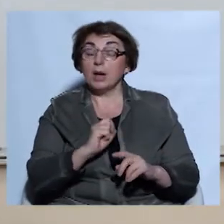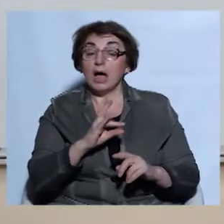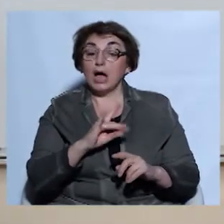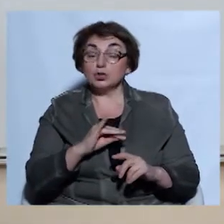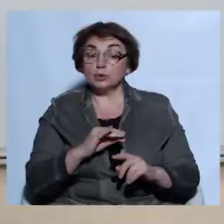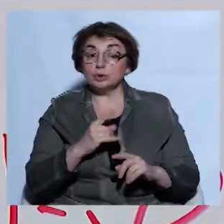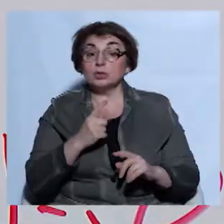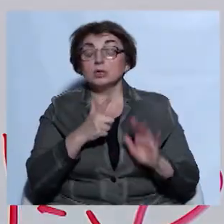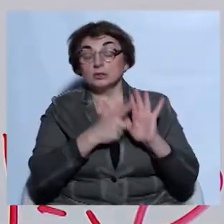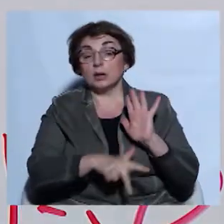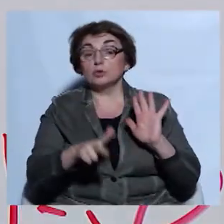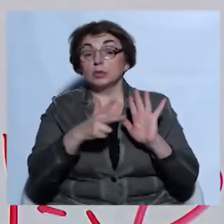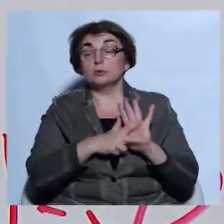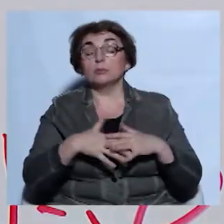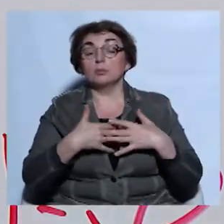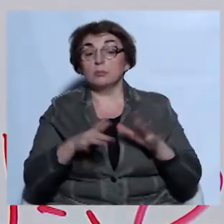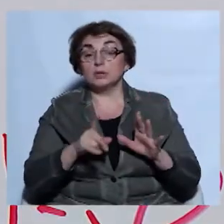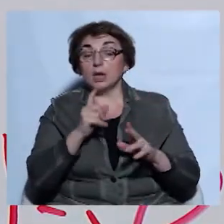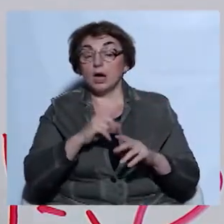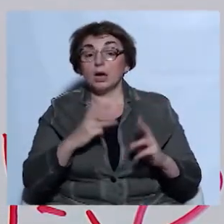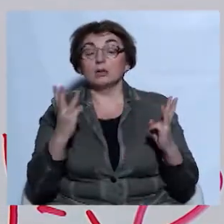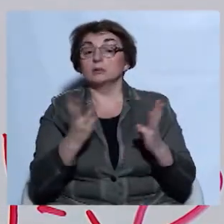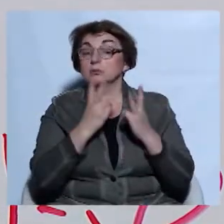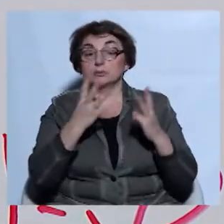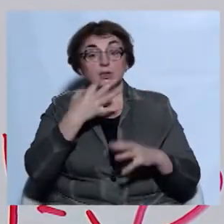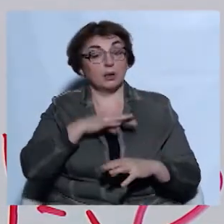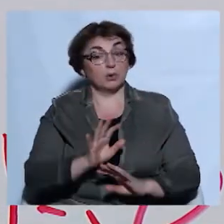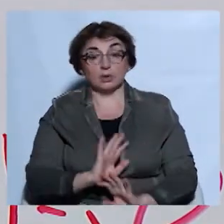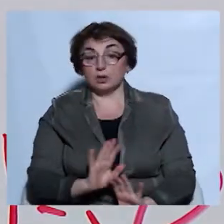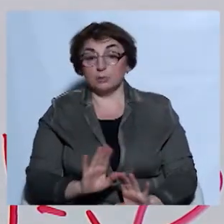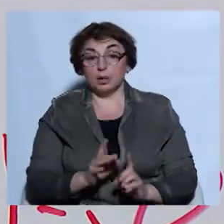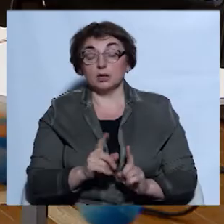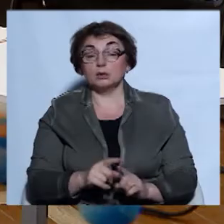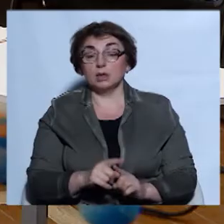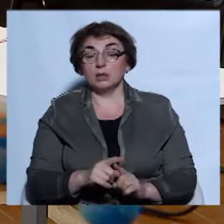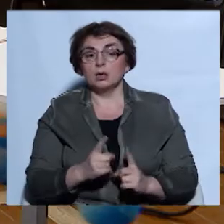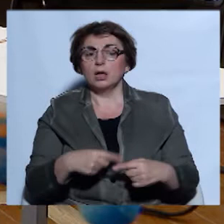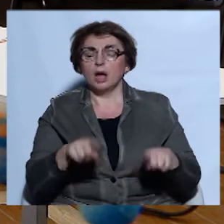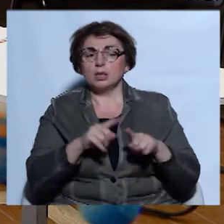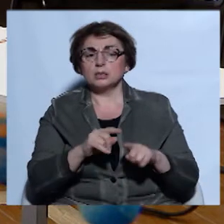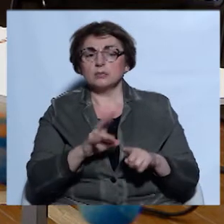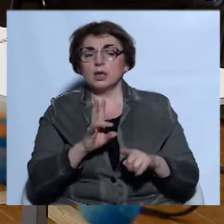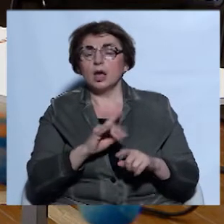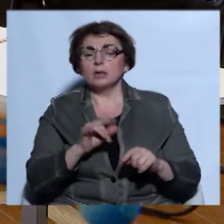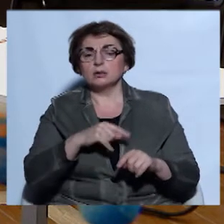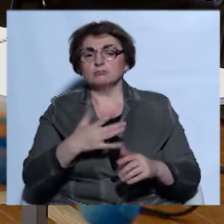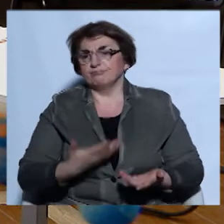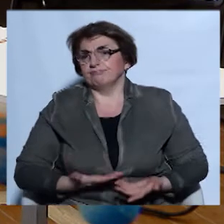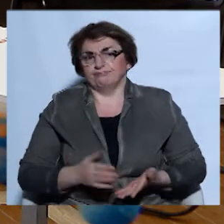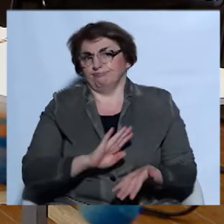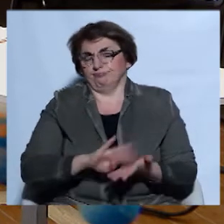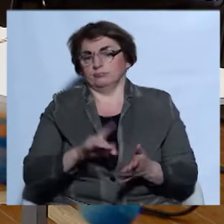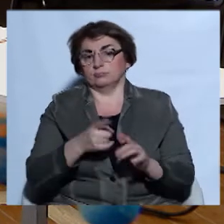ძალიან დიდი ნაწილია ჰაერის, არის 68%, არც წვისათვის გამოდგება, და უსიცოცხლოსაც კი